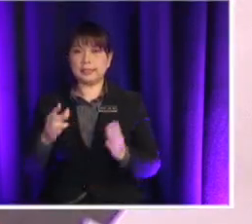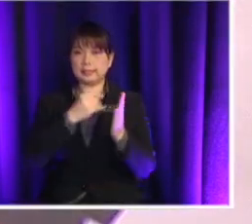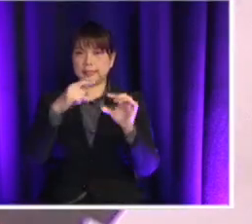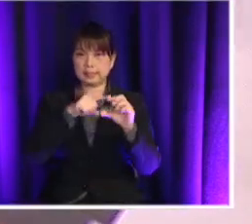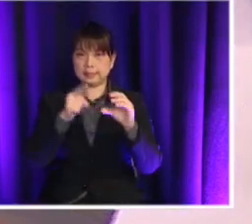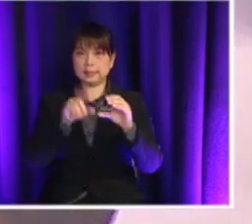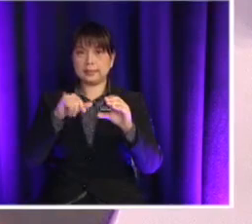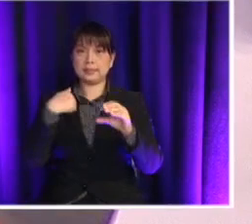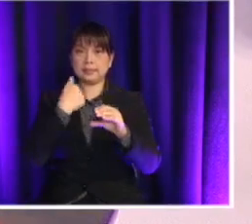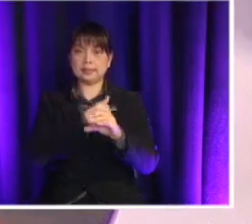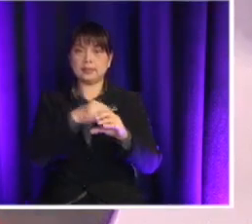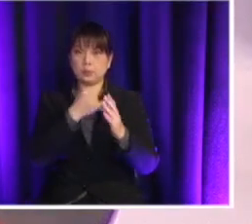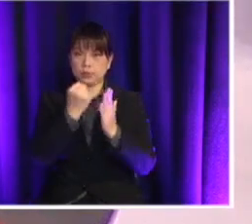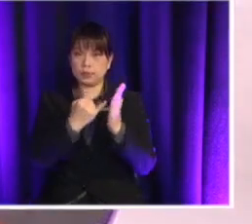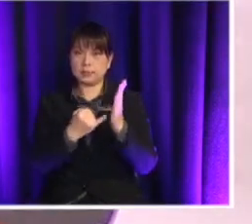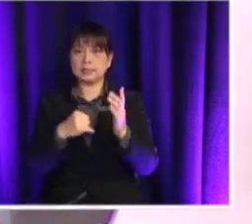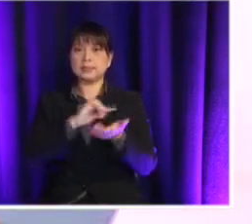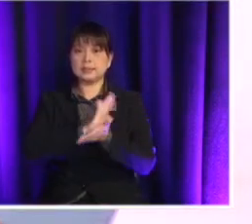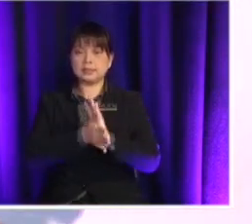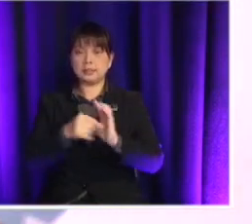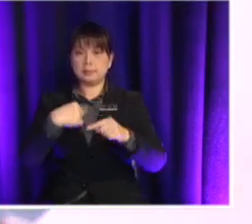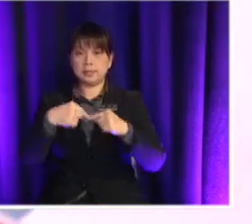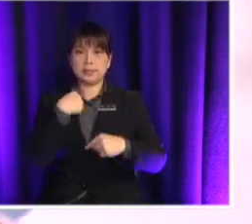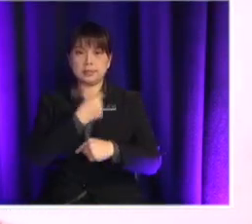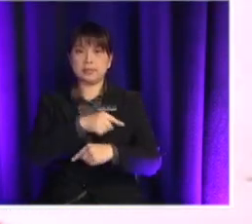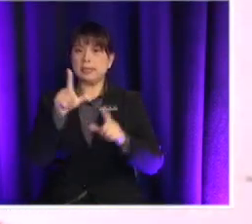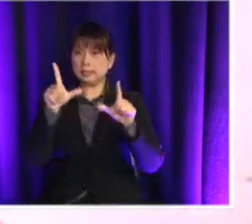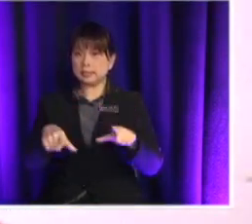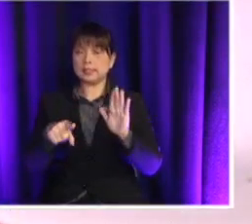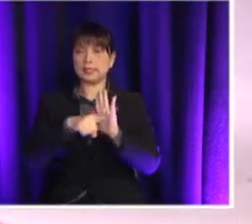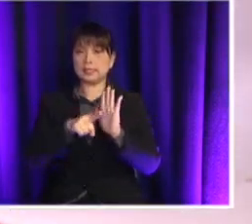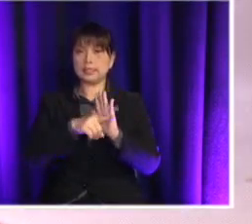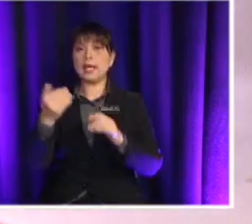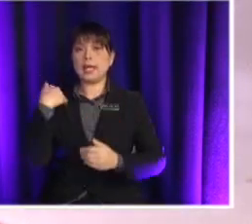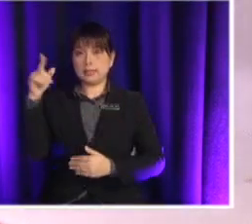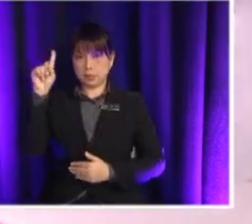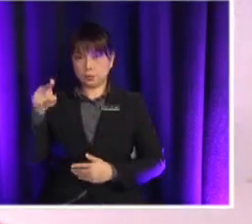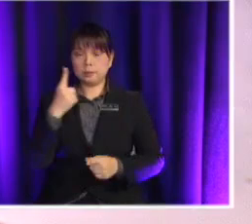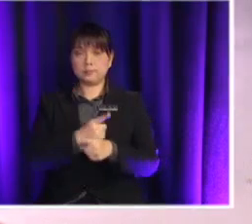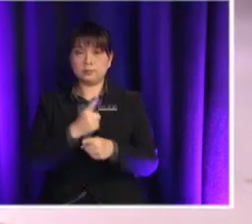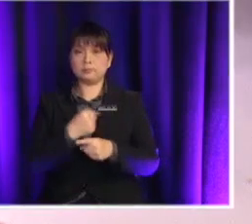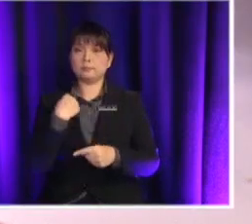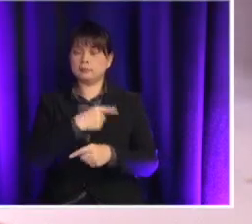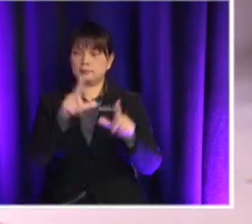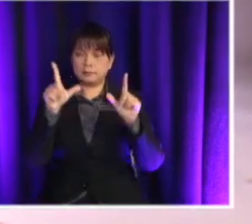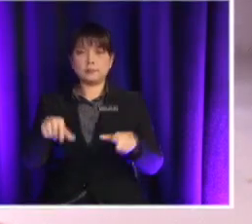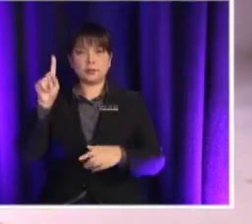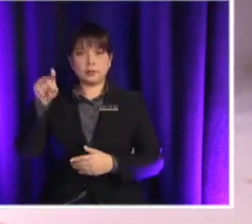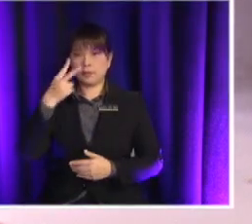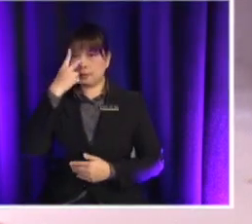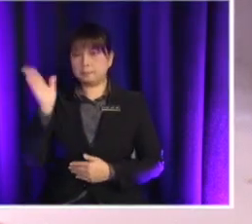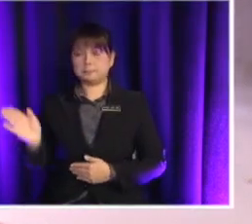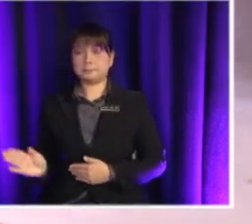akan mempengaruhi. So bila kita letak negatif ni tadi, so kita dah ada switch kan? Kita nak letakkan switch, kita